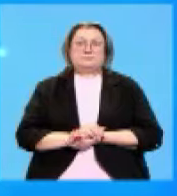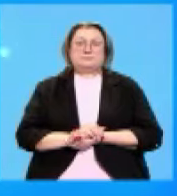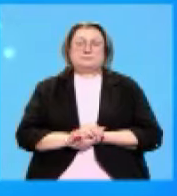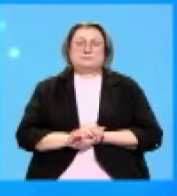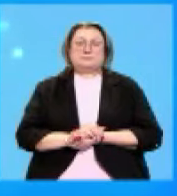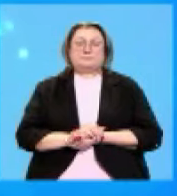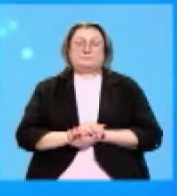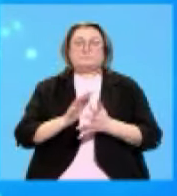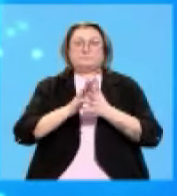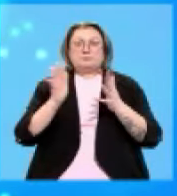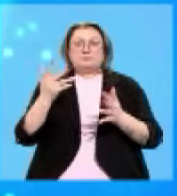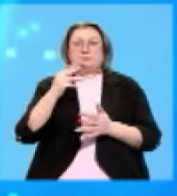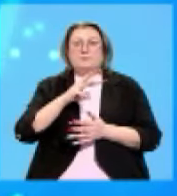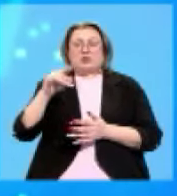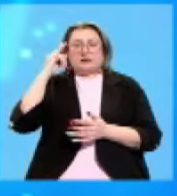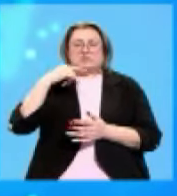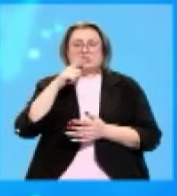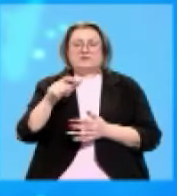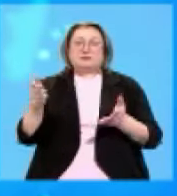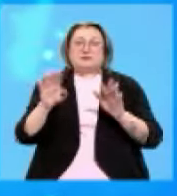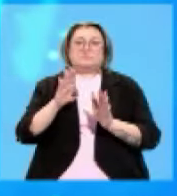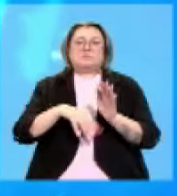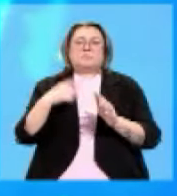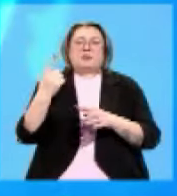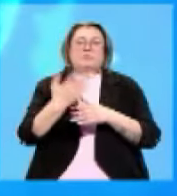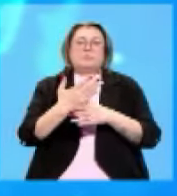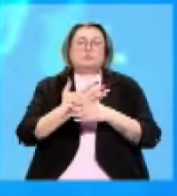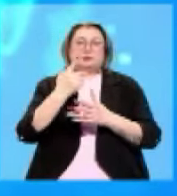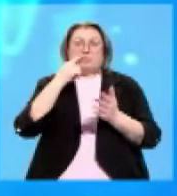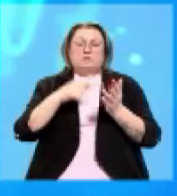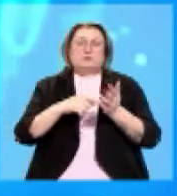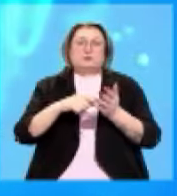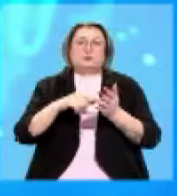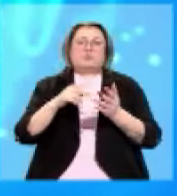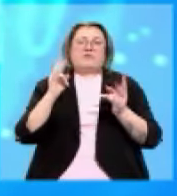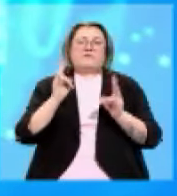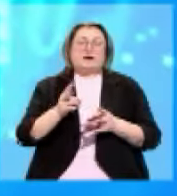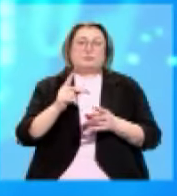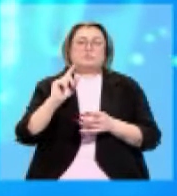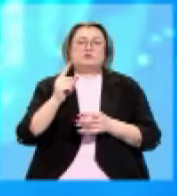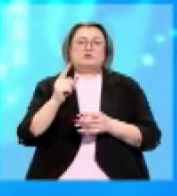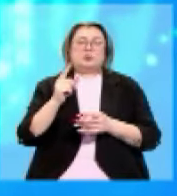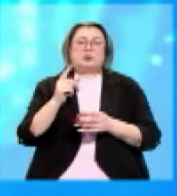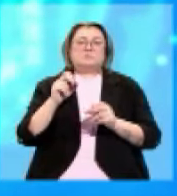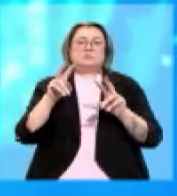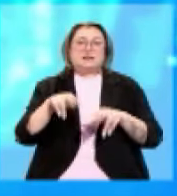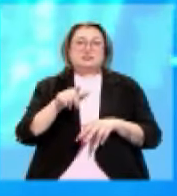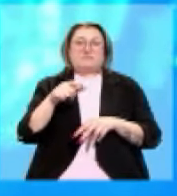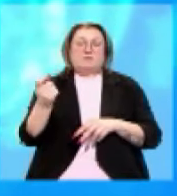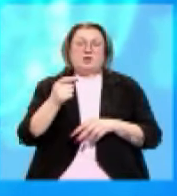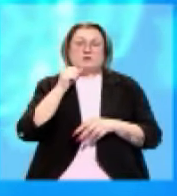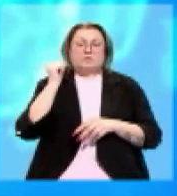3 миллионнан астам қазақстандық оқыс жағдайға тап болса, алғашқы медициналық көмексіз қалады, себебі маман тапшы. Өткен